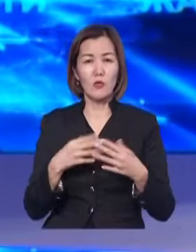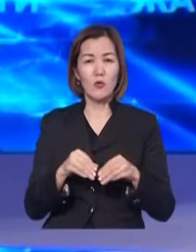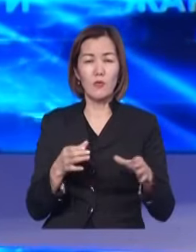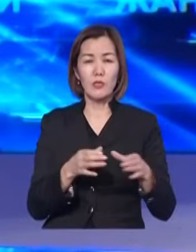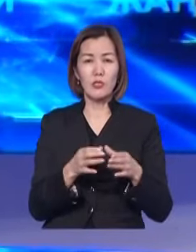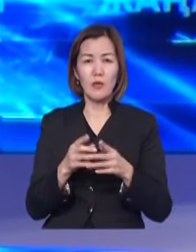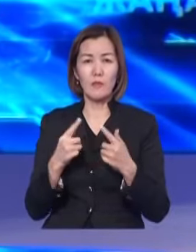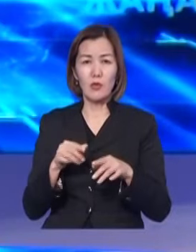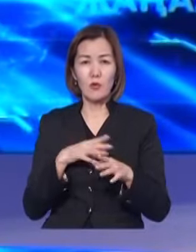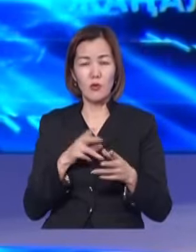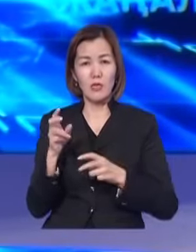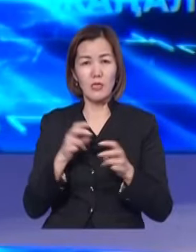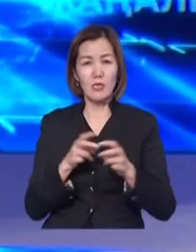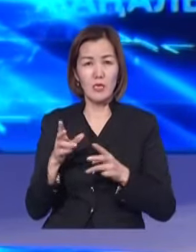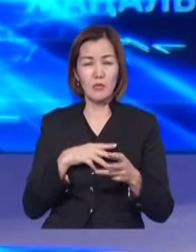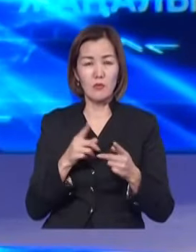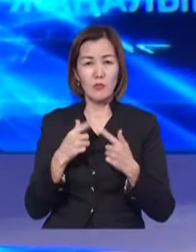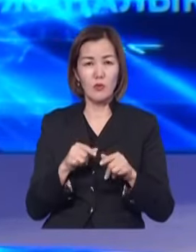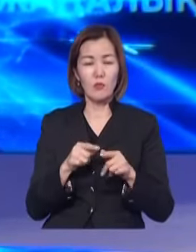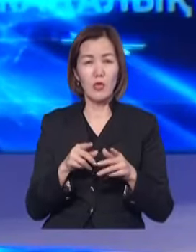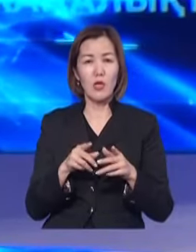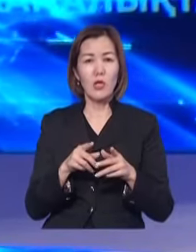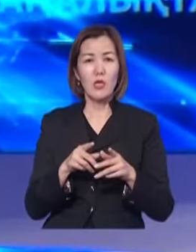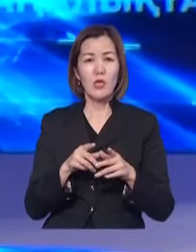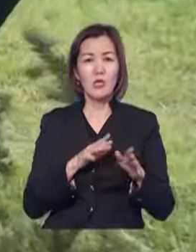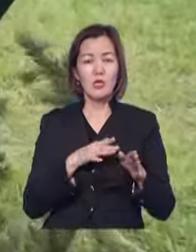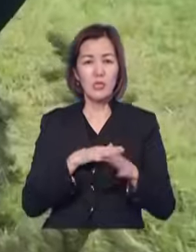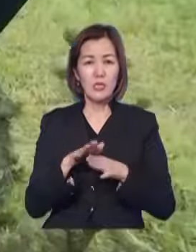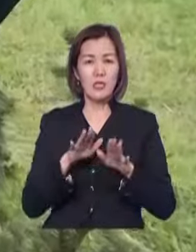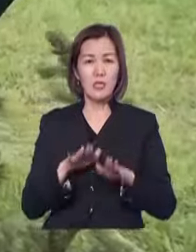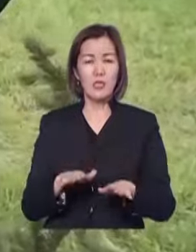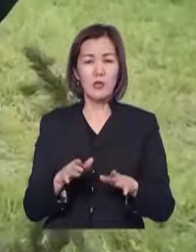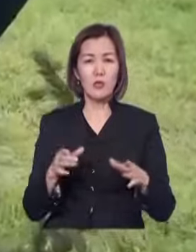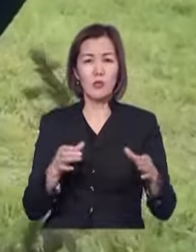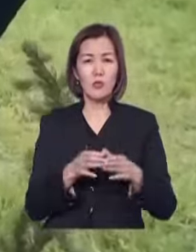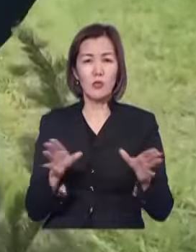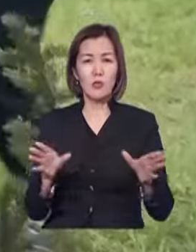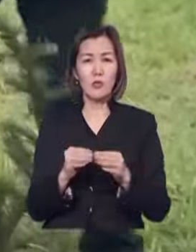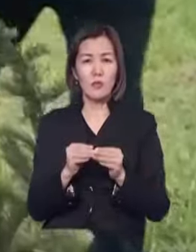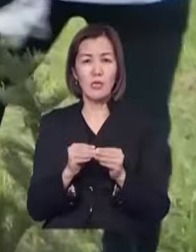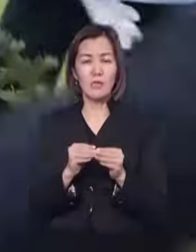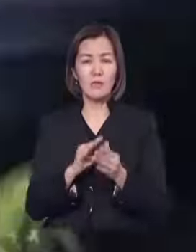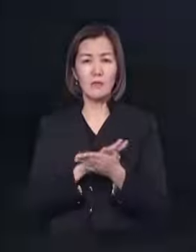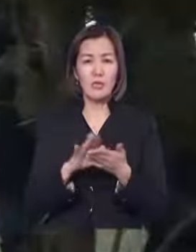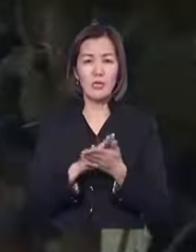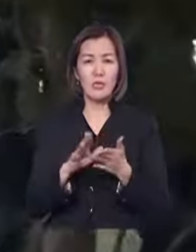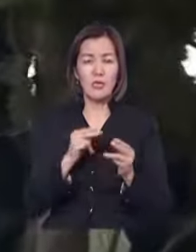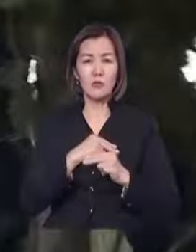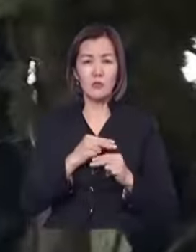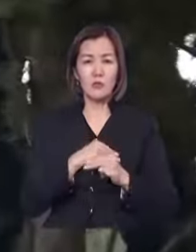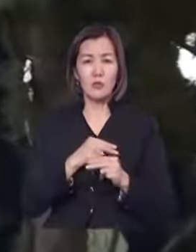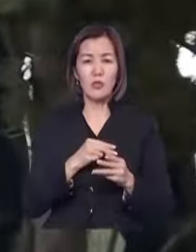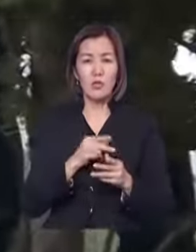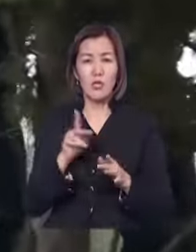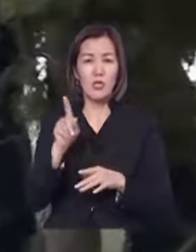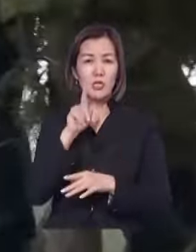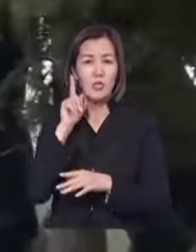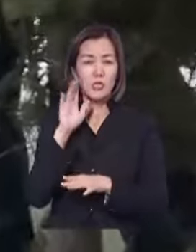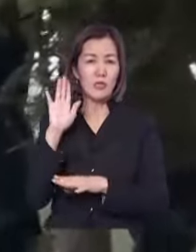деңгейде қоғамдық ірі штабтар құрды. Ірі кәсіпорындар мен ұйымдардағы үйлестірушілер жергілікті атқарушы органдармен